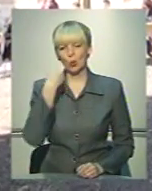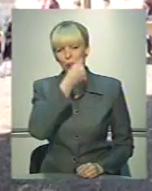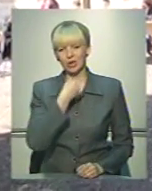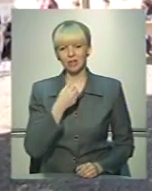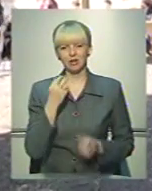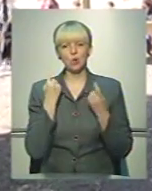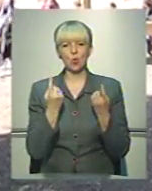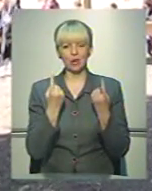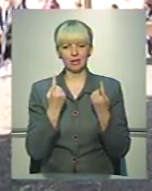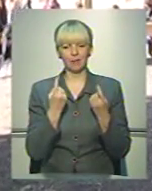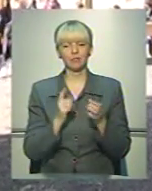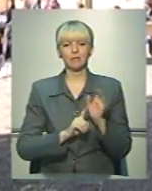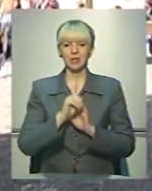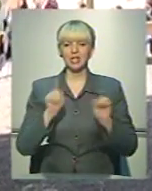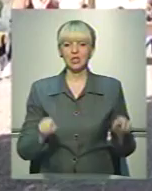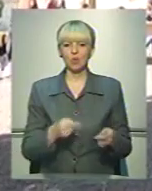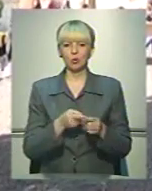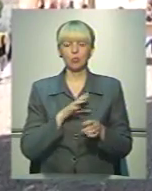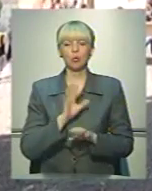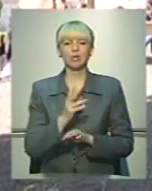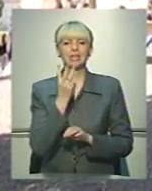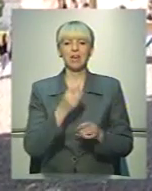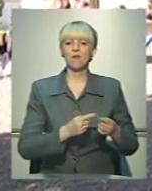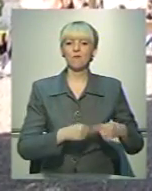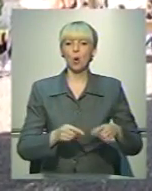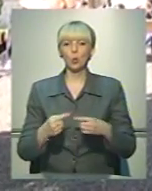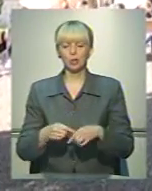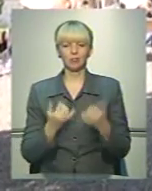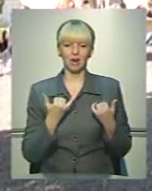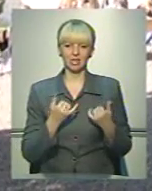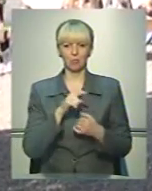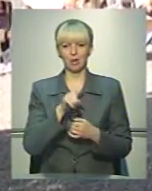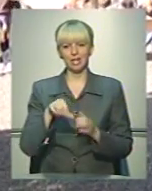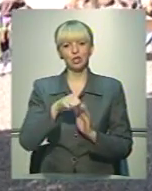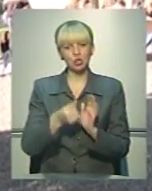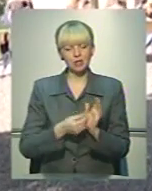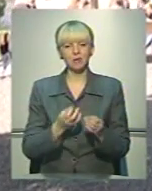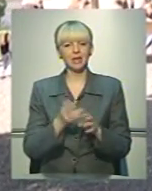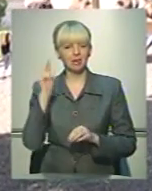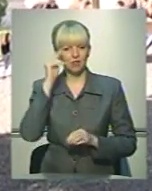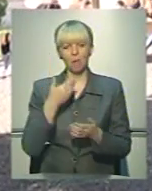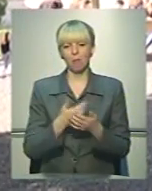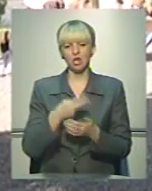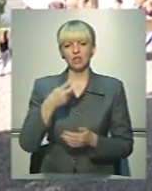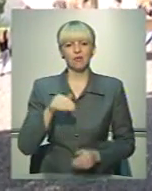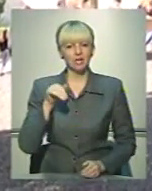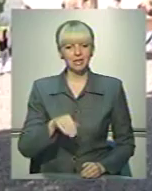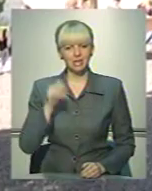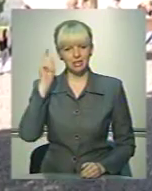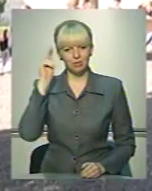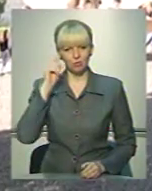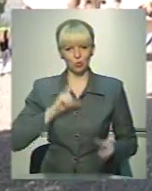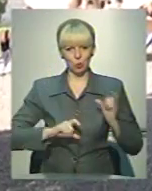140-річний ювілей. Спочатку створення тут було всього 3 факультети, а тепер їх 16, на яких навчається майже 20 тисяч